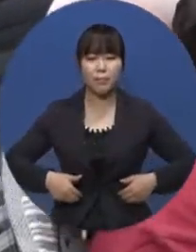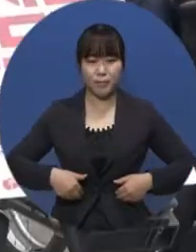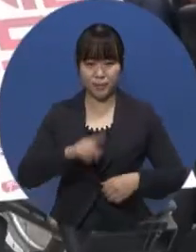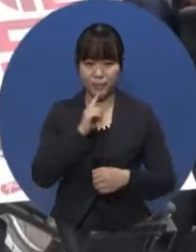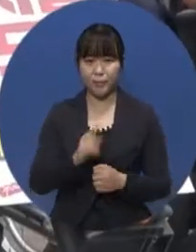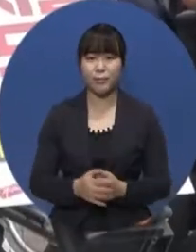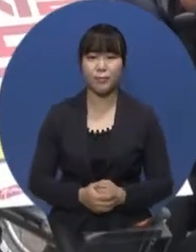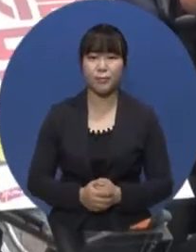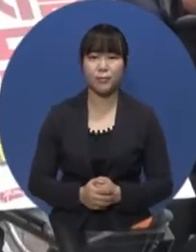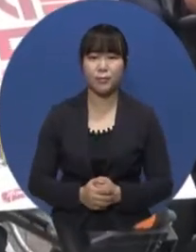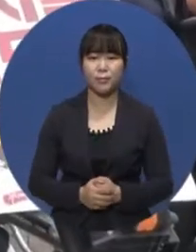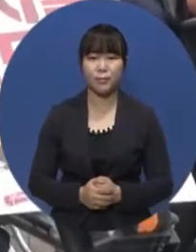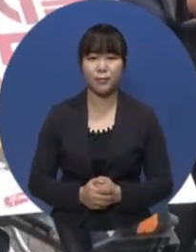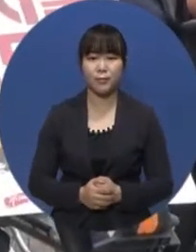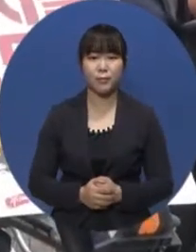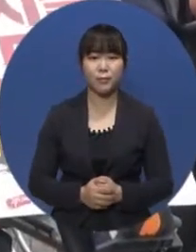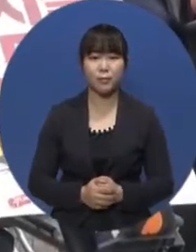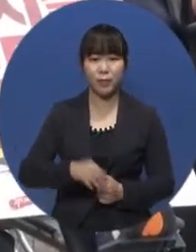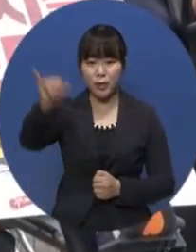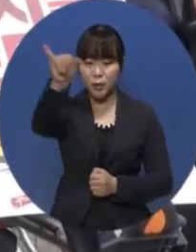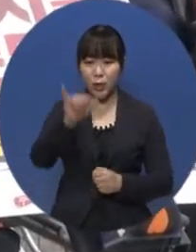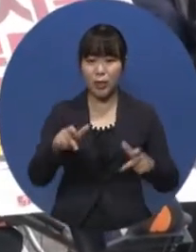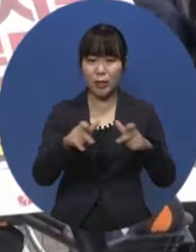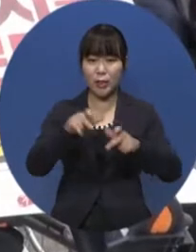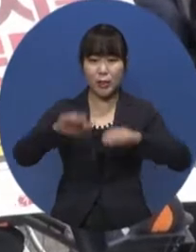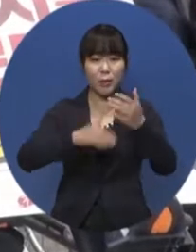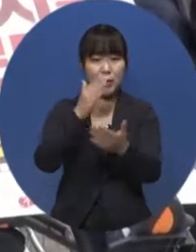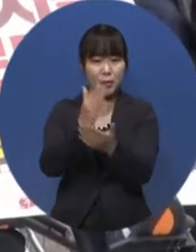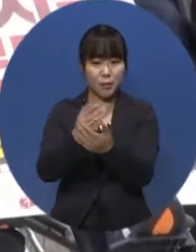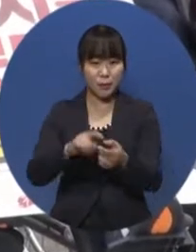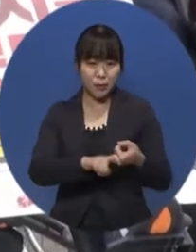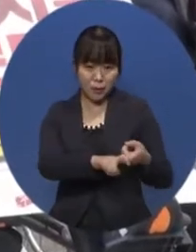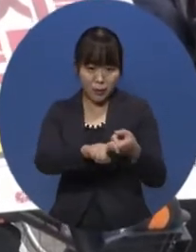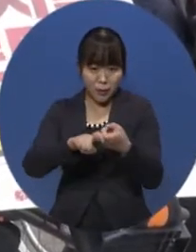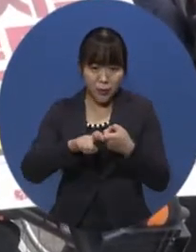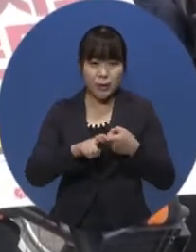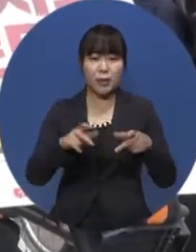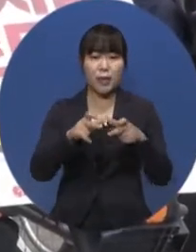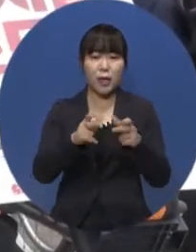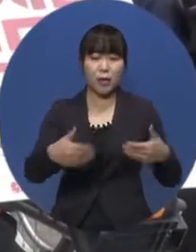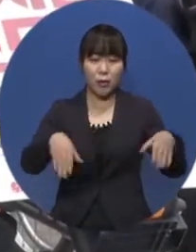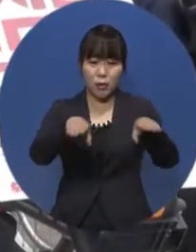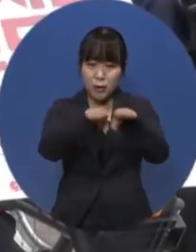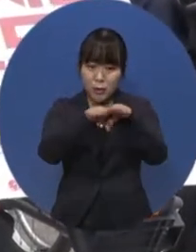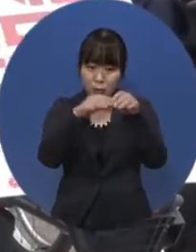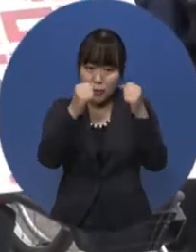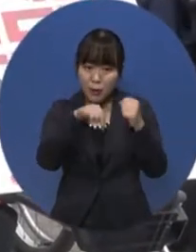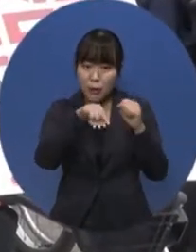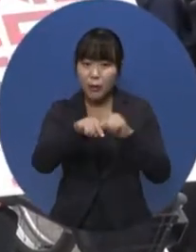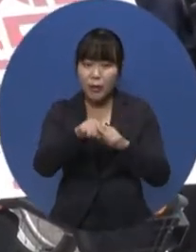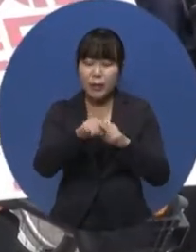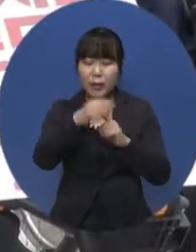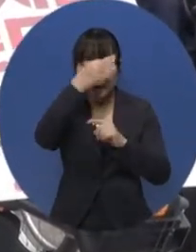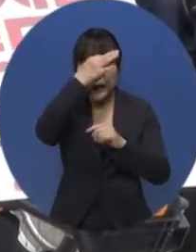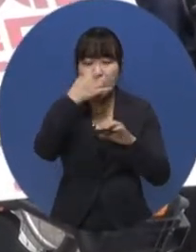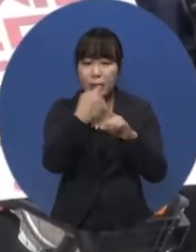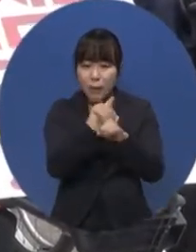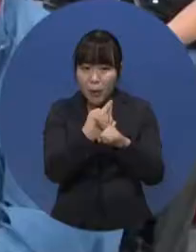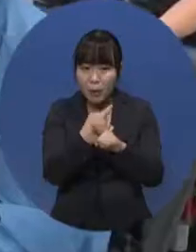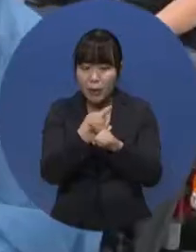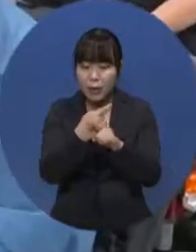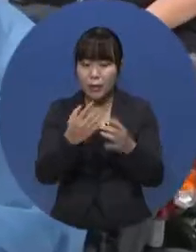촉구했습니다. 전국 장애인 차별 철폐 연대는 장애인 거주 시설의 기능 개편은 탈시설이